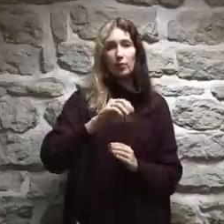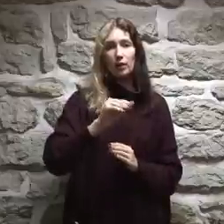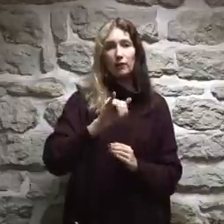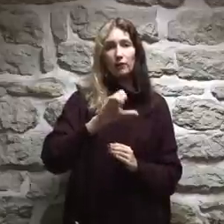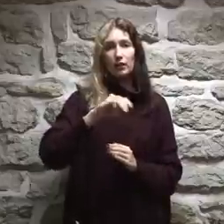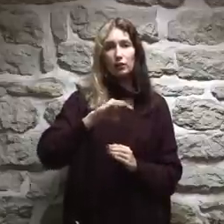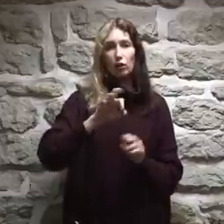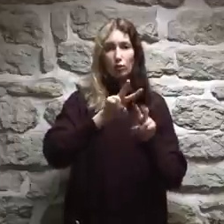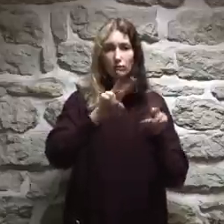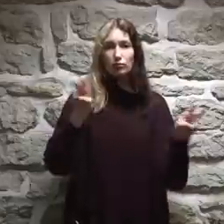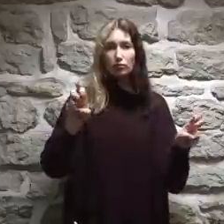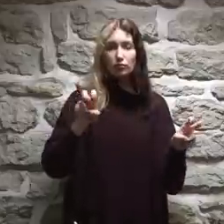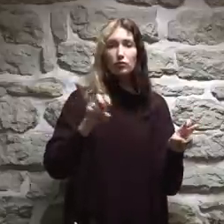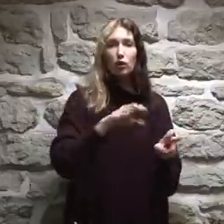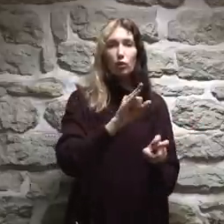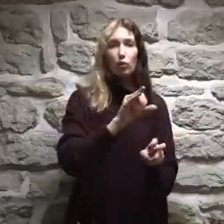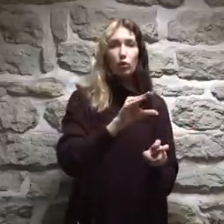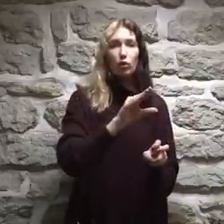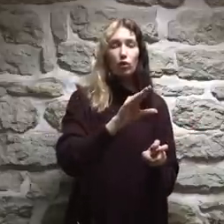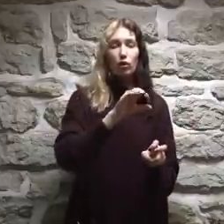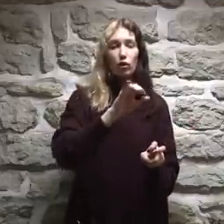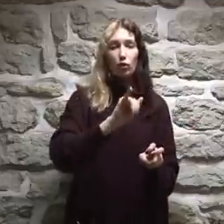Kertu Mappel ja Juhan Ulfsak.